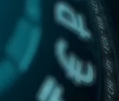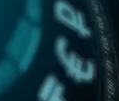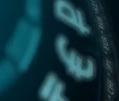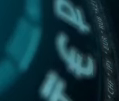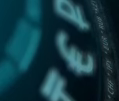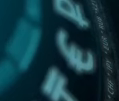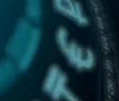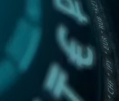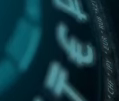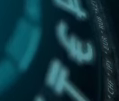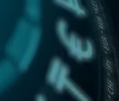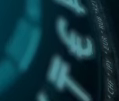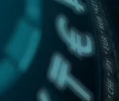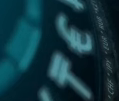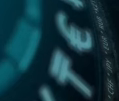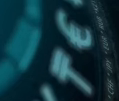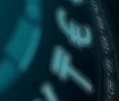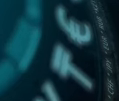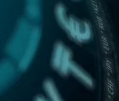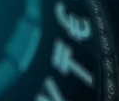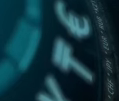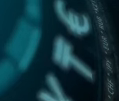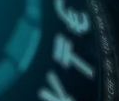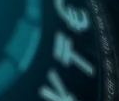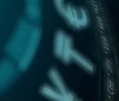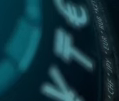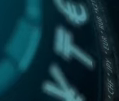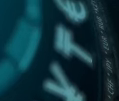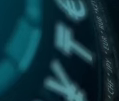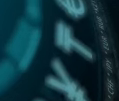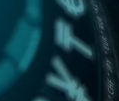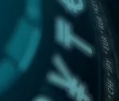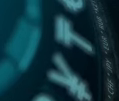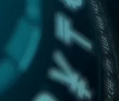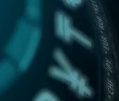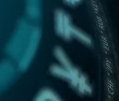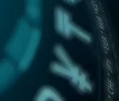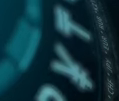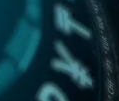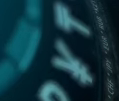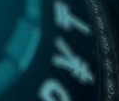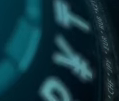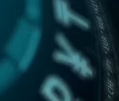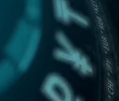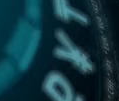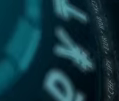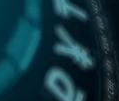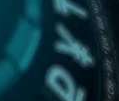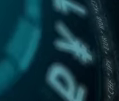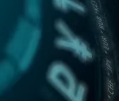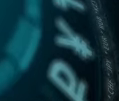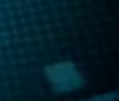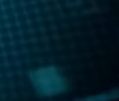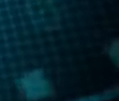Российский рубль 6 тенге 13 тиен. Китайский юань 54 тенге 90 тиен.